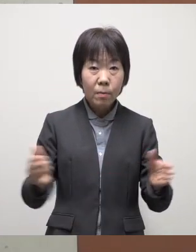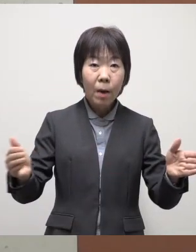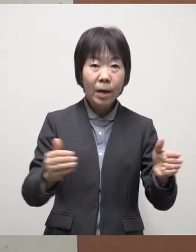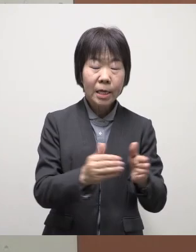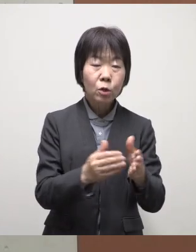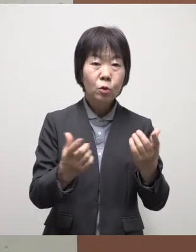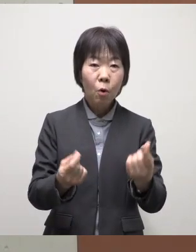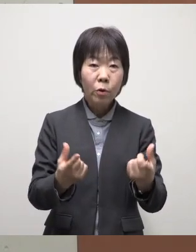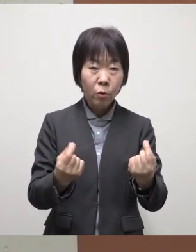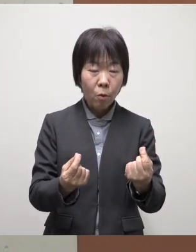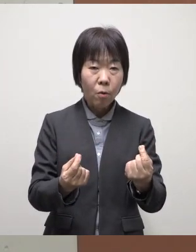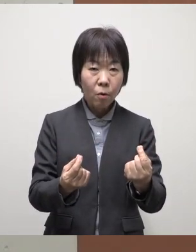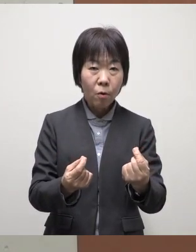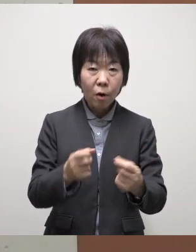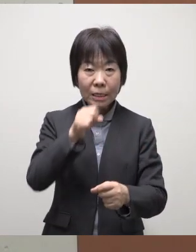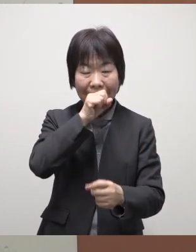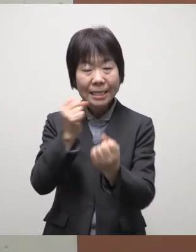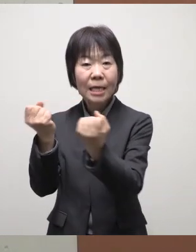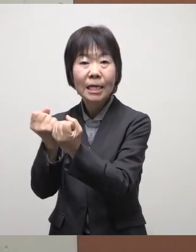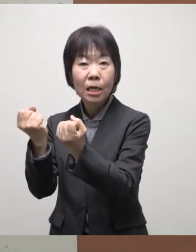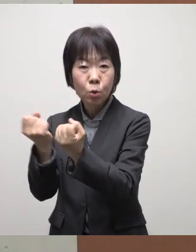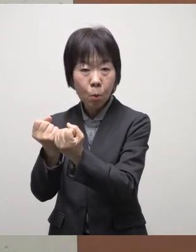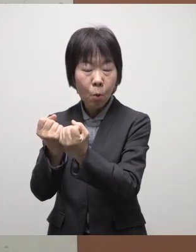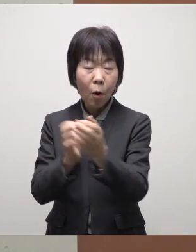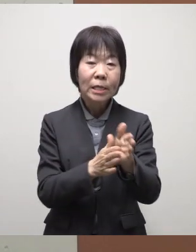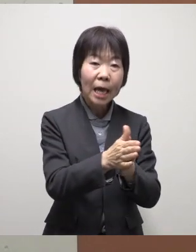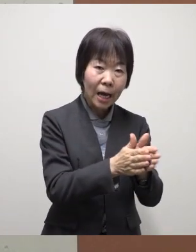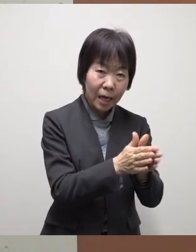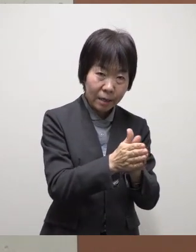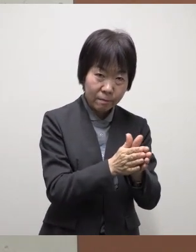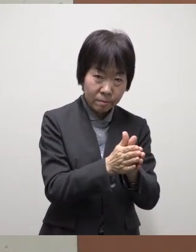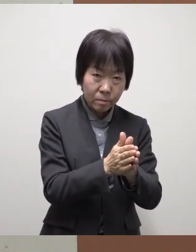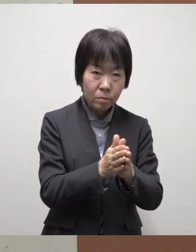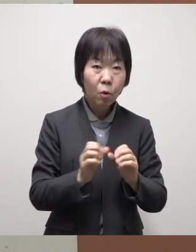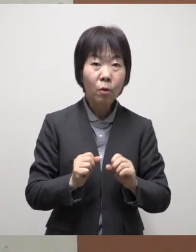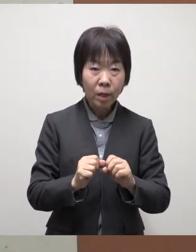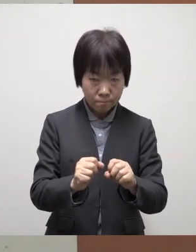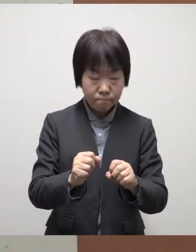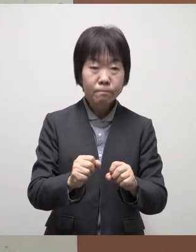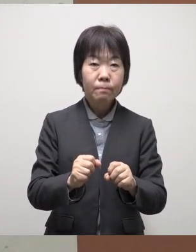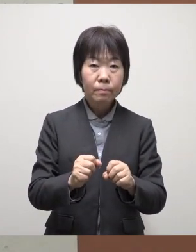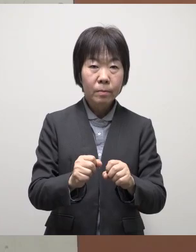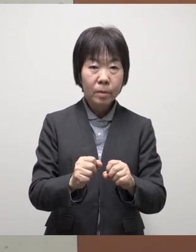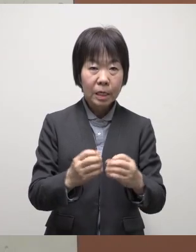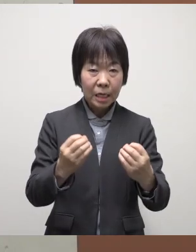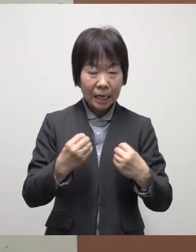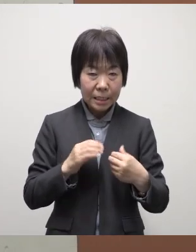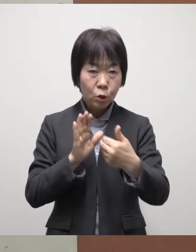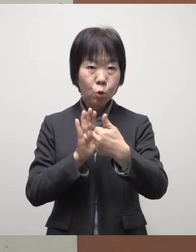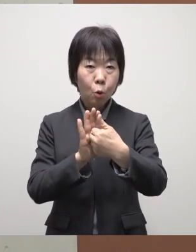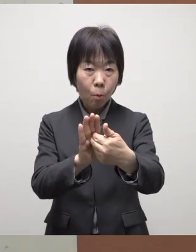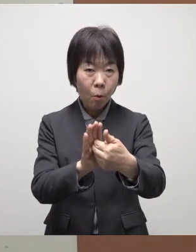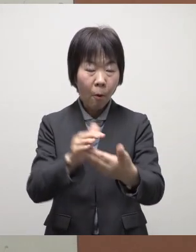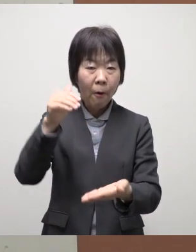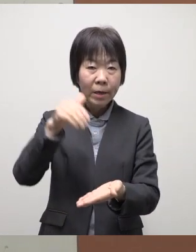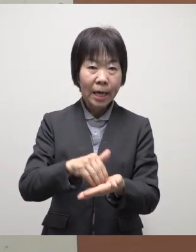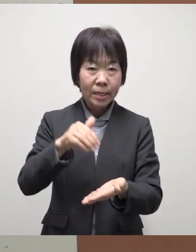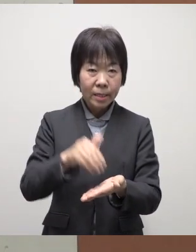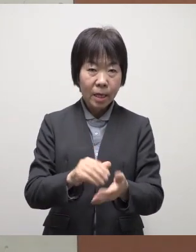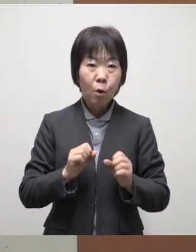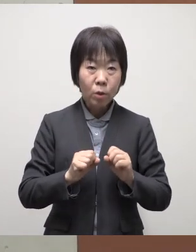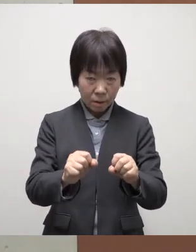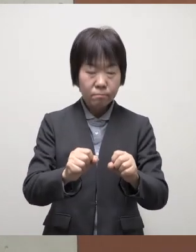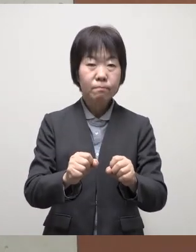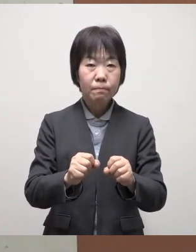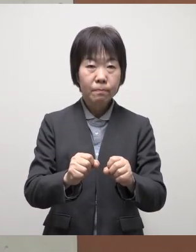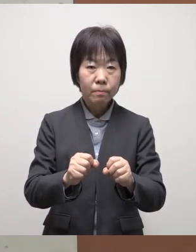これまでと同様咳エチケットや手洗いの励行をはじめとした感染症予防を徹底するととも